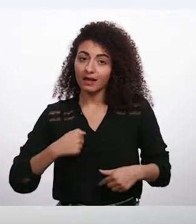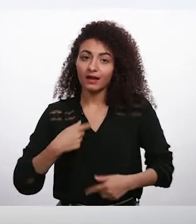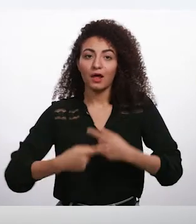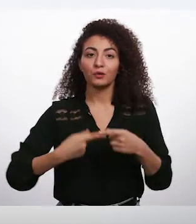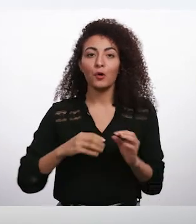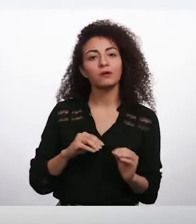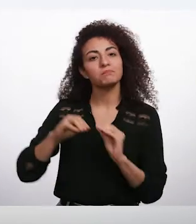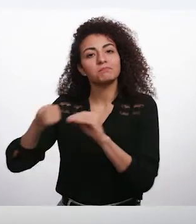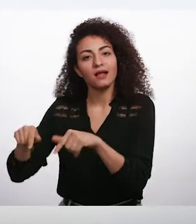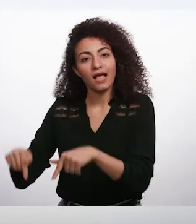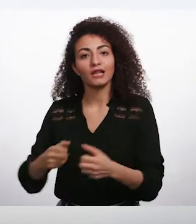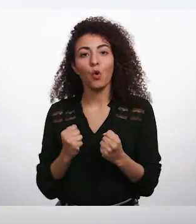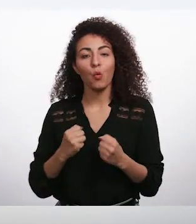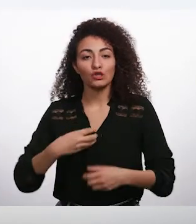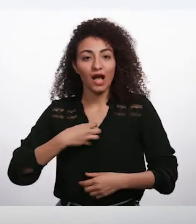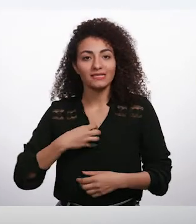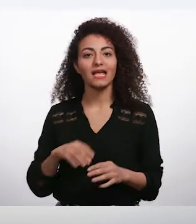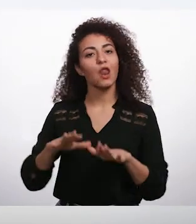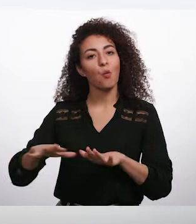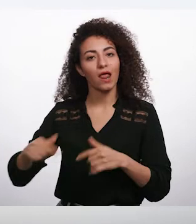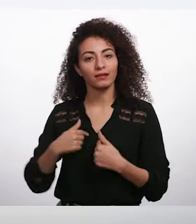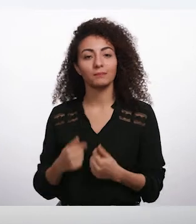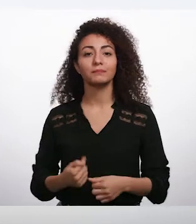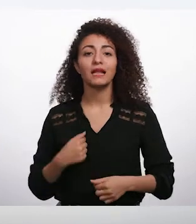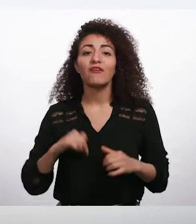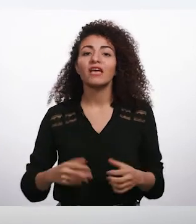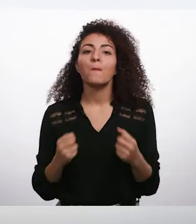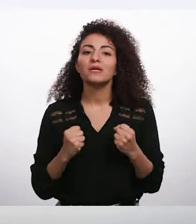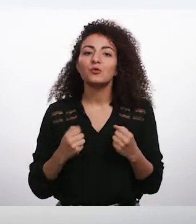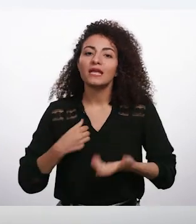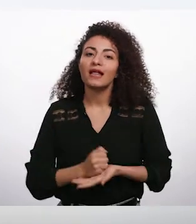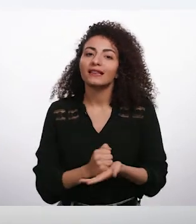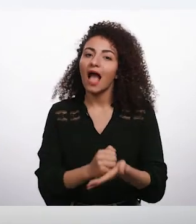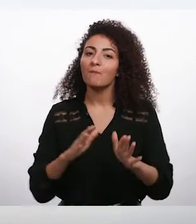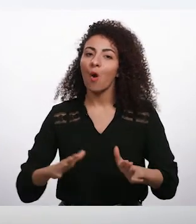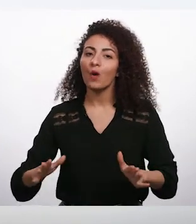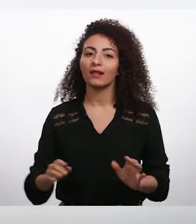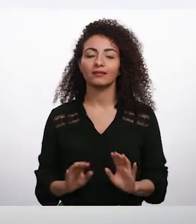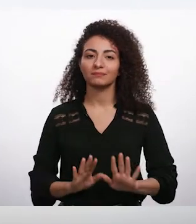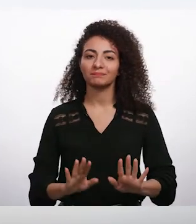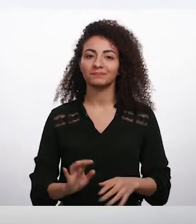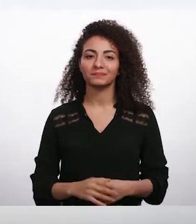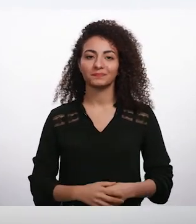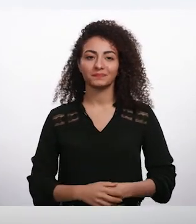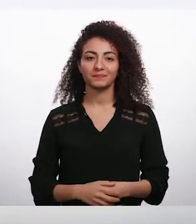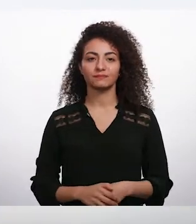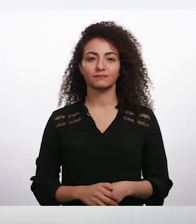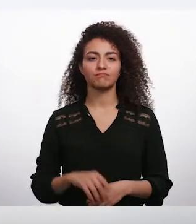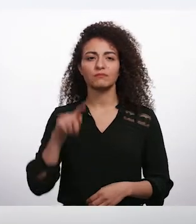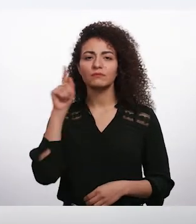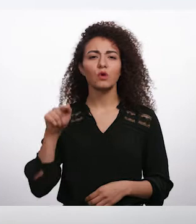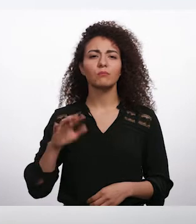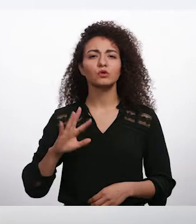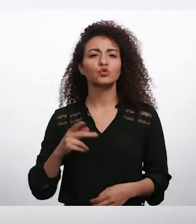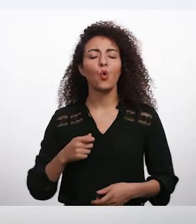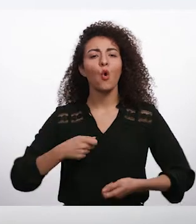لنمرق هيدي المرونة يلي اكتسبناها لأولادنا. مسؤوليتنا كبيرة تنساعدهم يتخطوا هيدي الصعوبات من خلال دعمنا إلن.